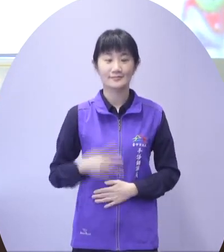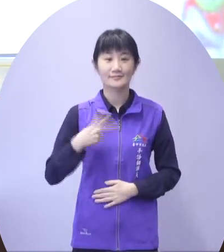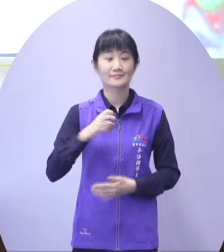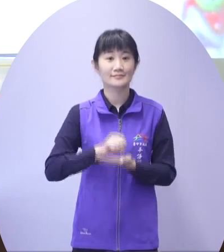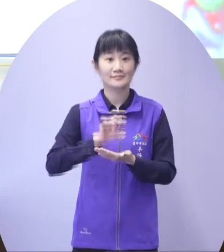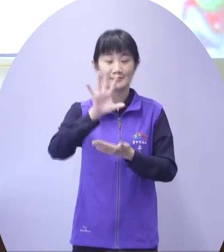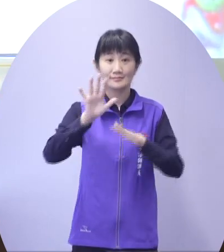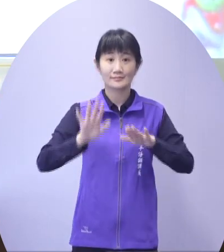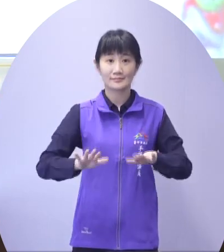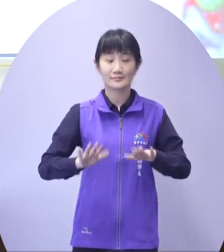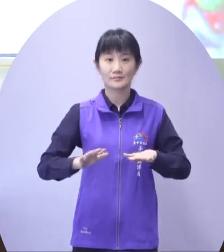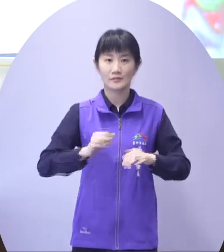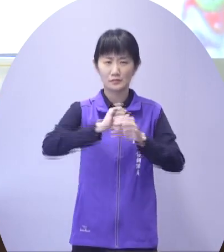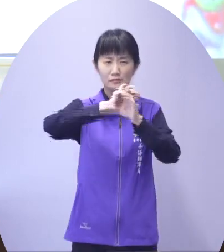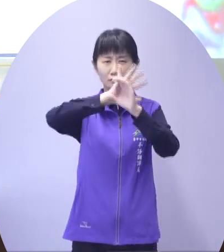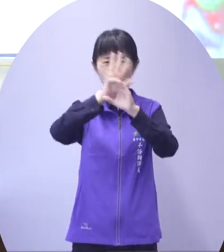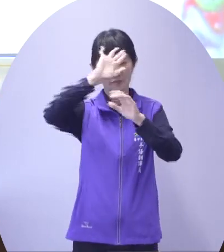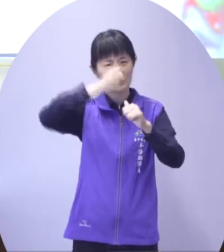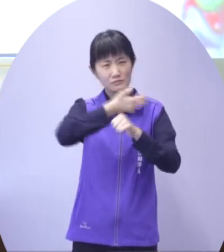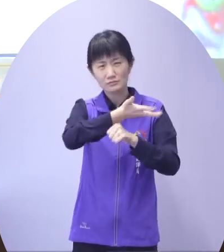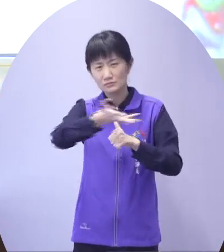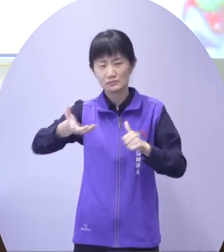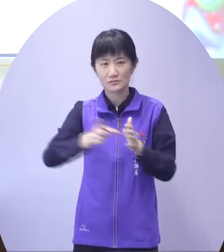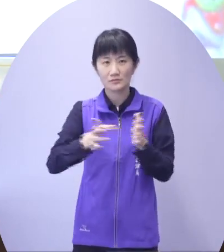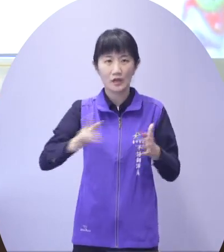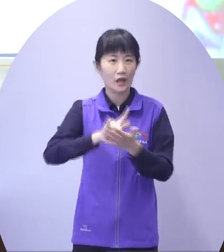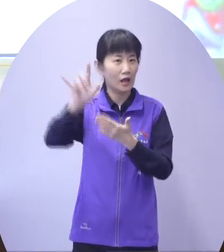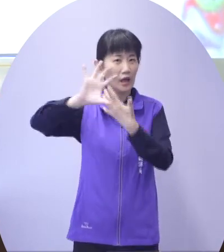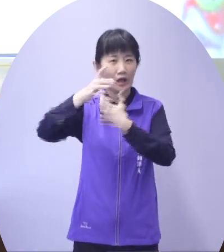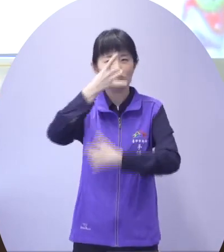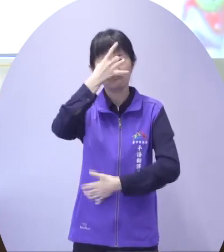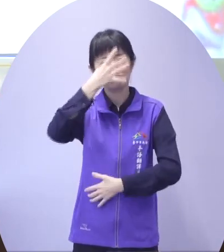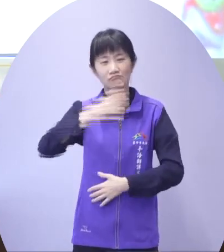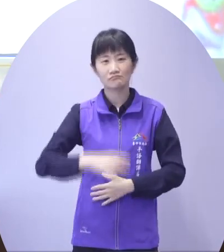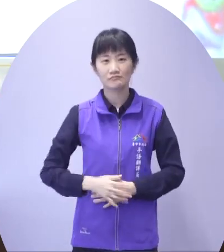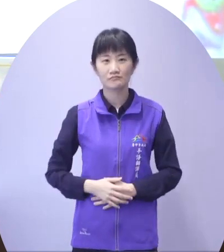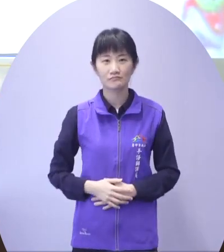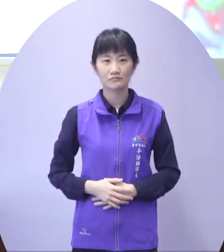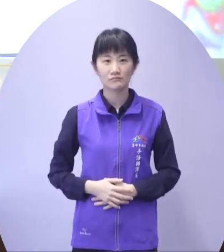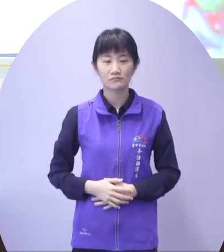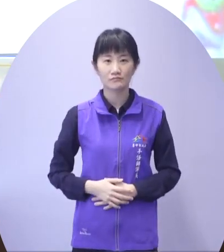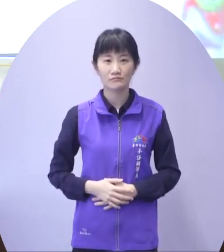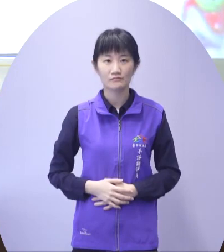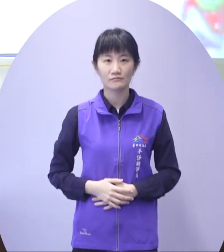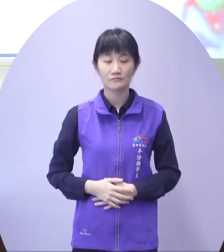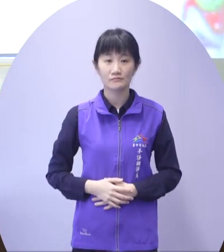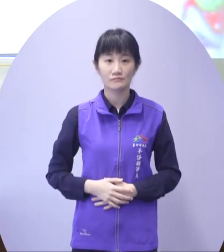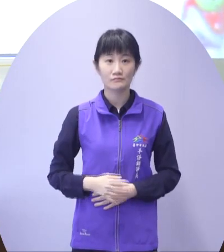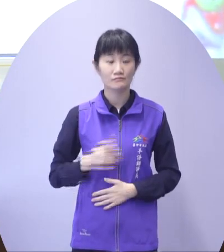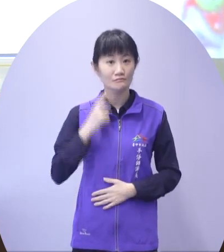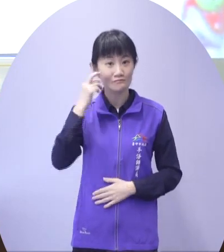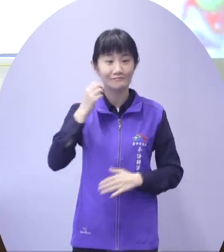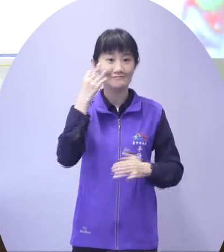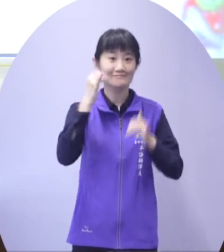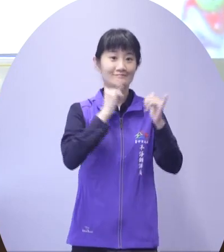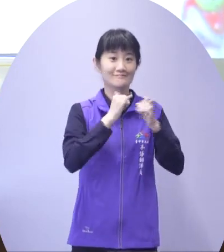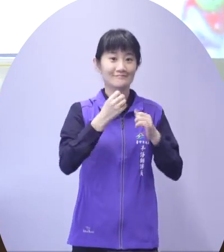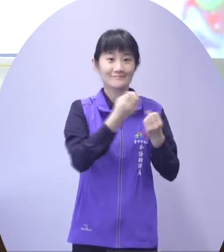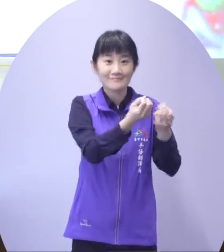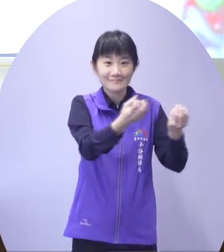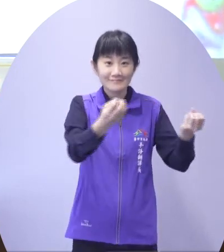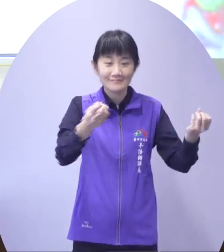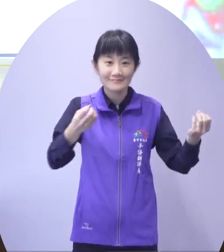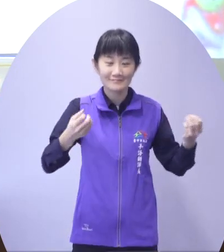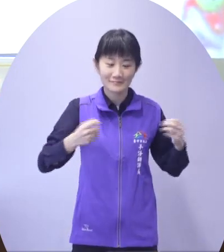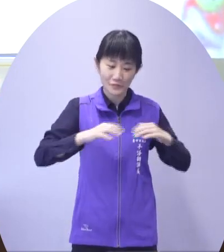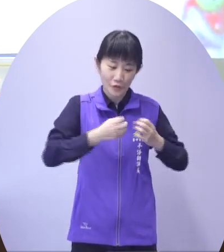报告，因为现在在疫情期间没有办法出国，那所以呢其实我们的新社花海花坛